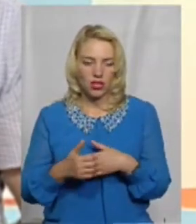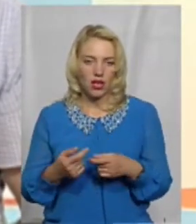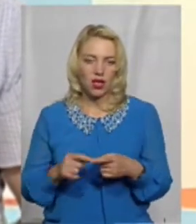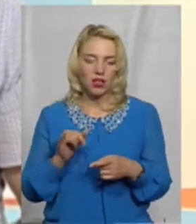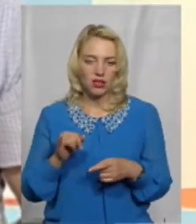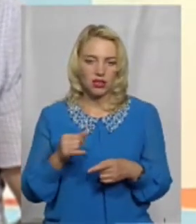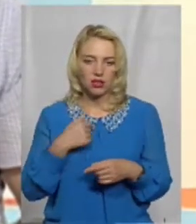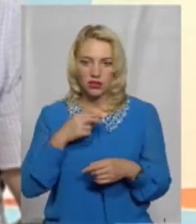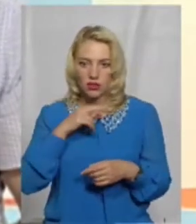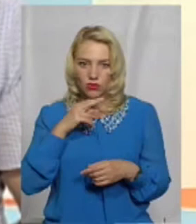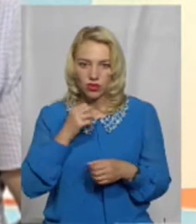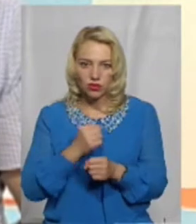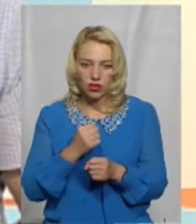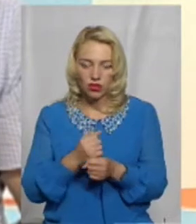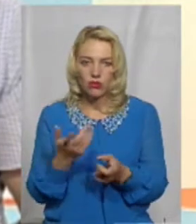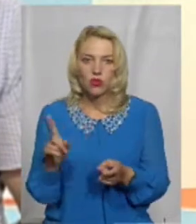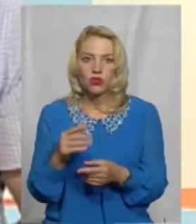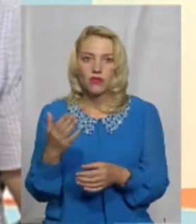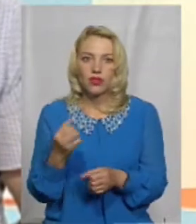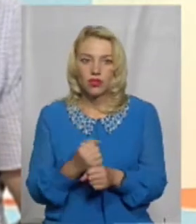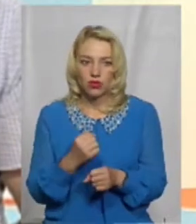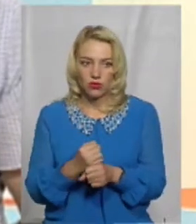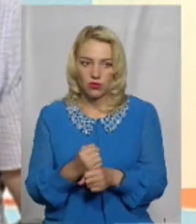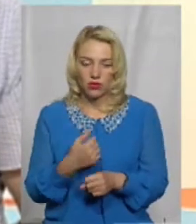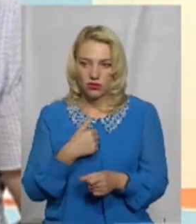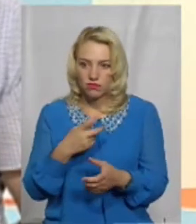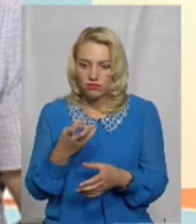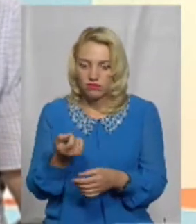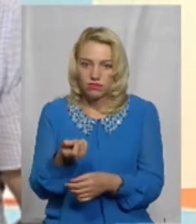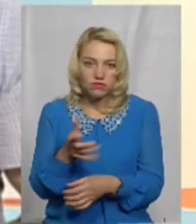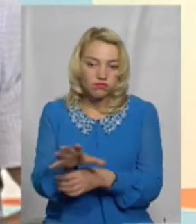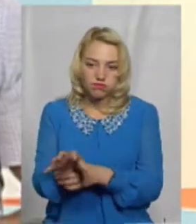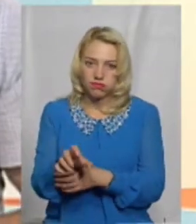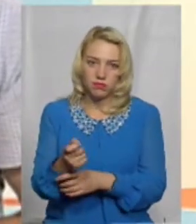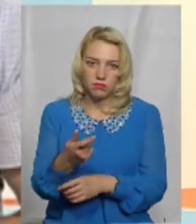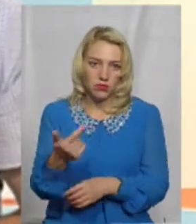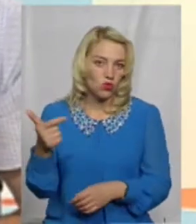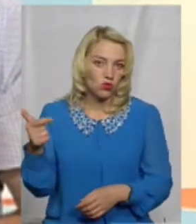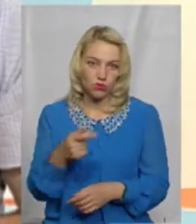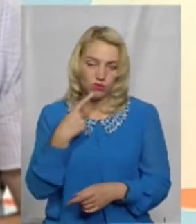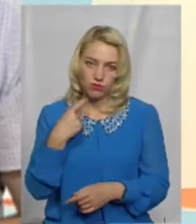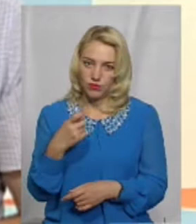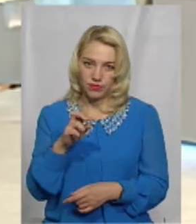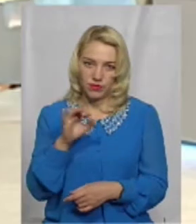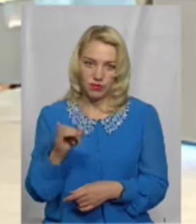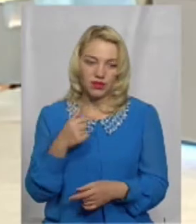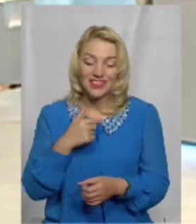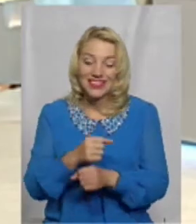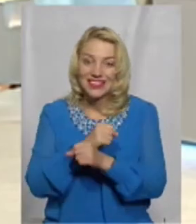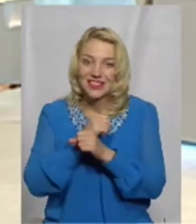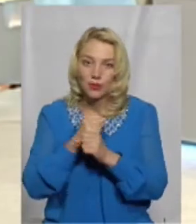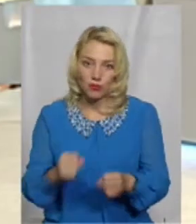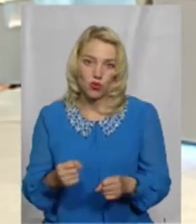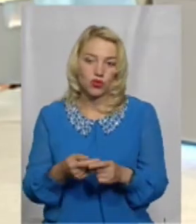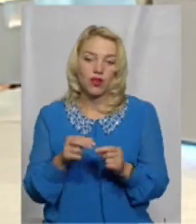бігати. Вибачте, ну, ще трошки я б навіть зривався на ту людину матом. Хоча я грубо і ну, жорстко пояснив, що не можна.